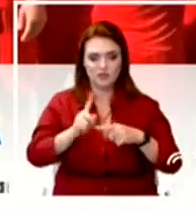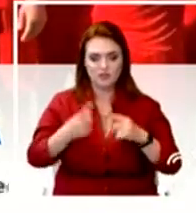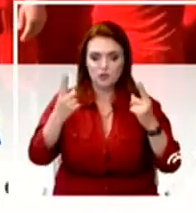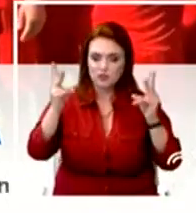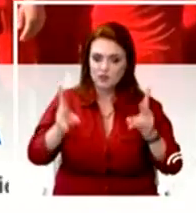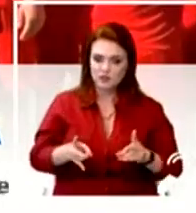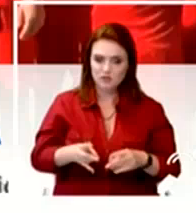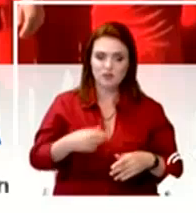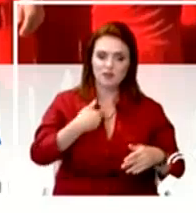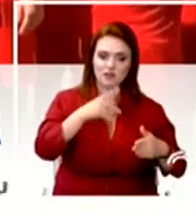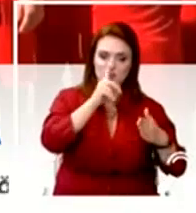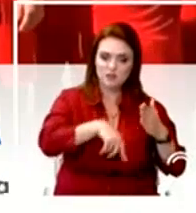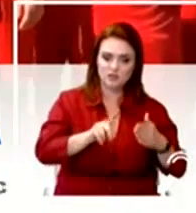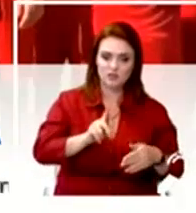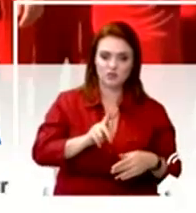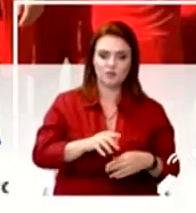Я